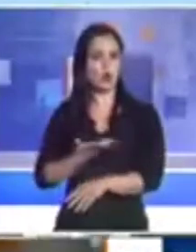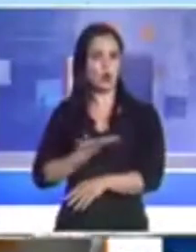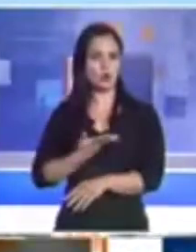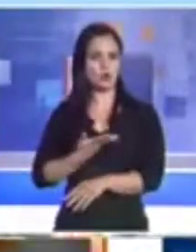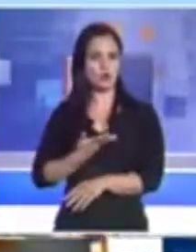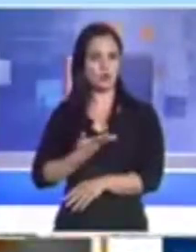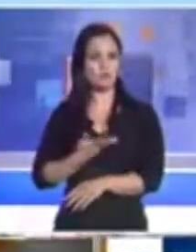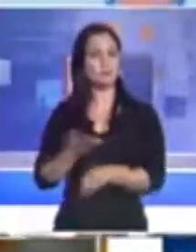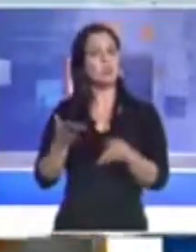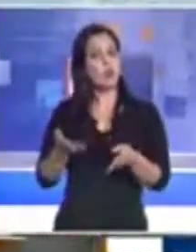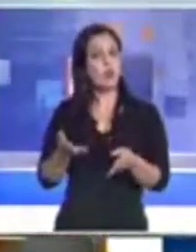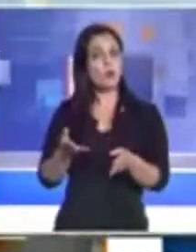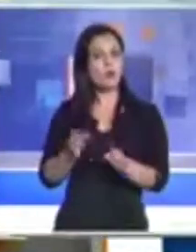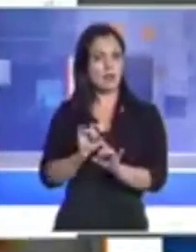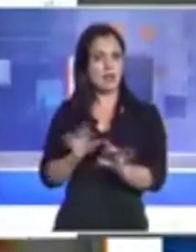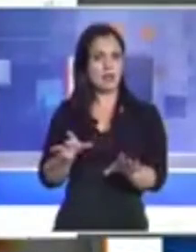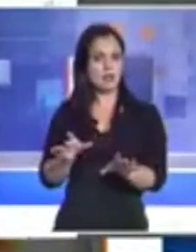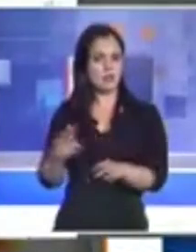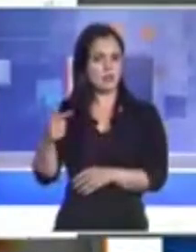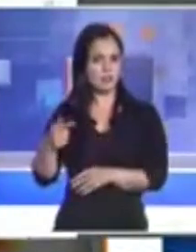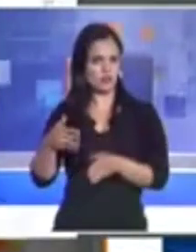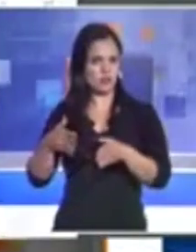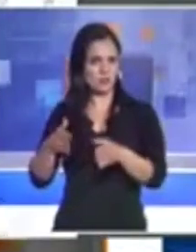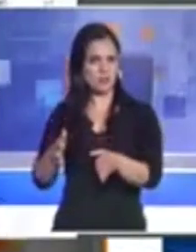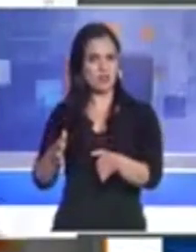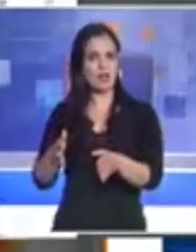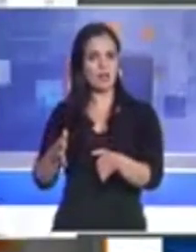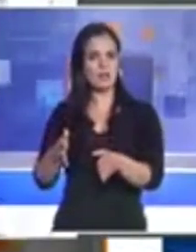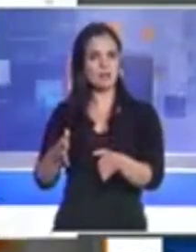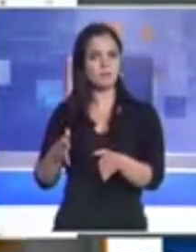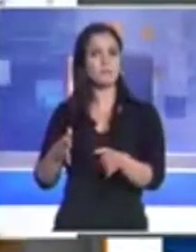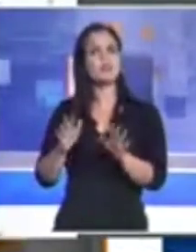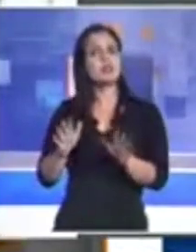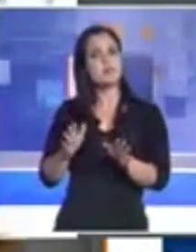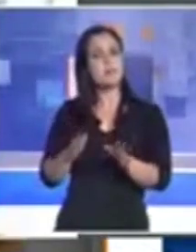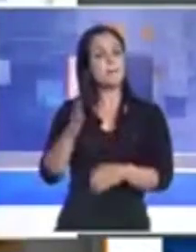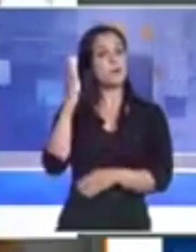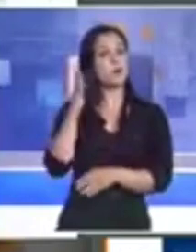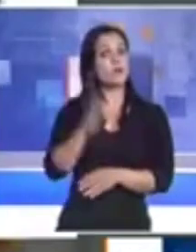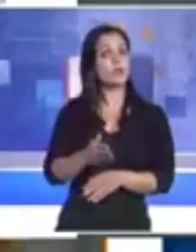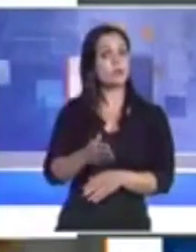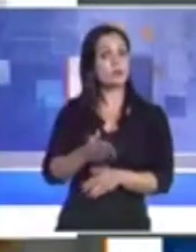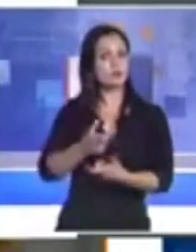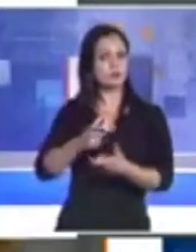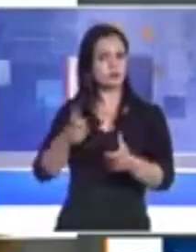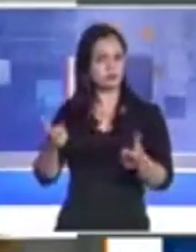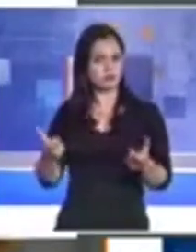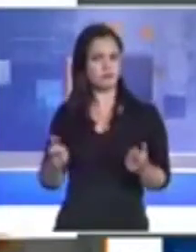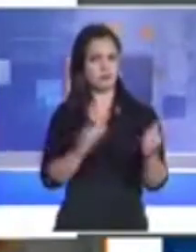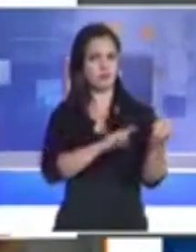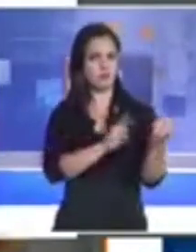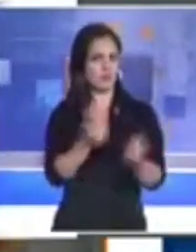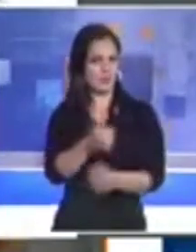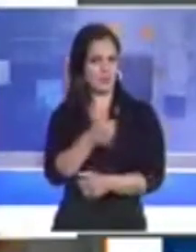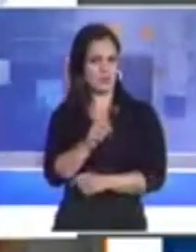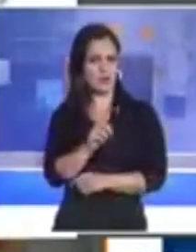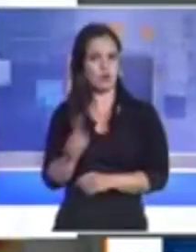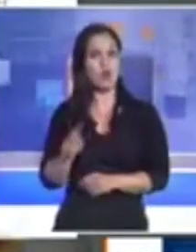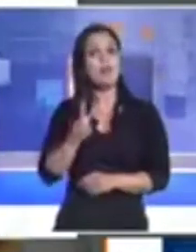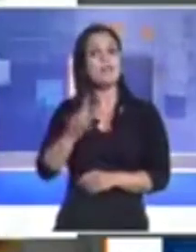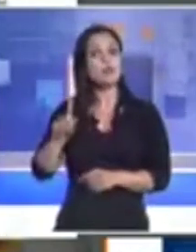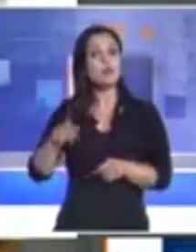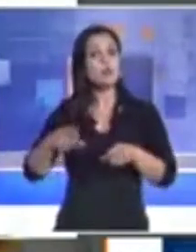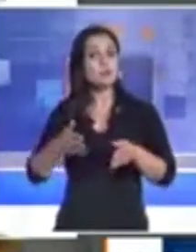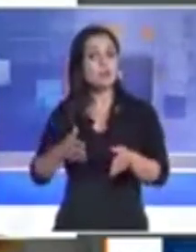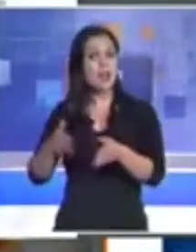perora libera tangenziale il provve una portata ben più ampia rispetto al solo capoluogo 21 le strade nel